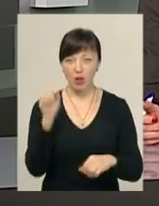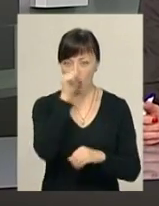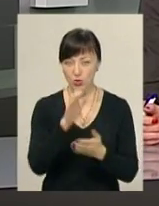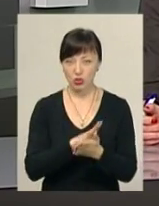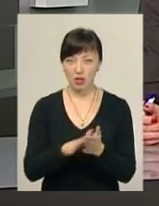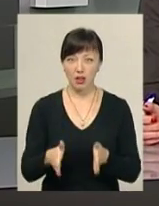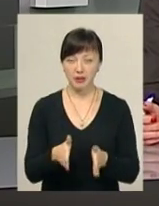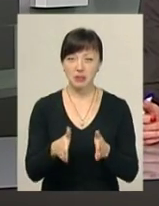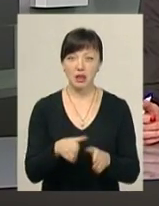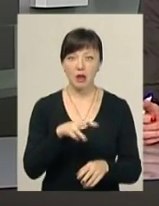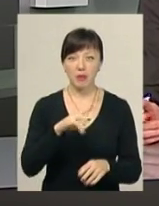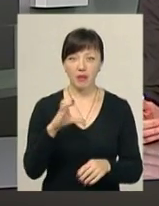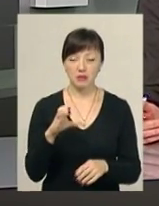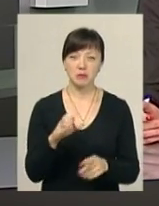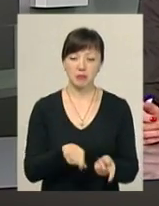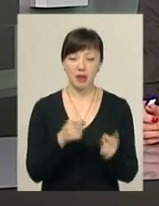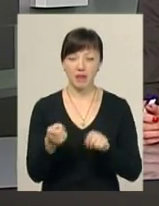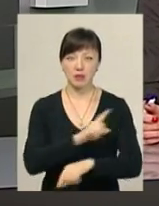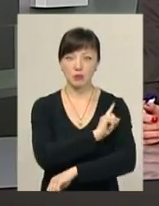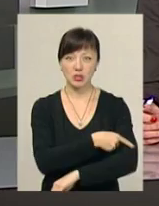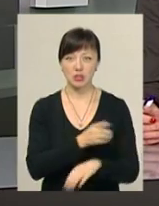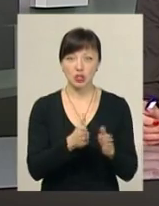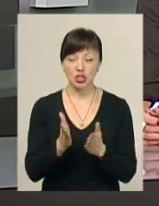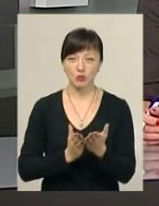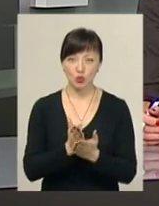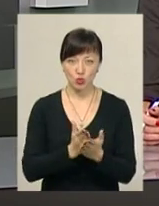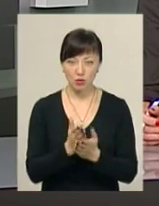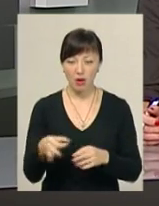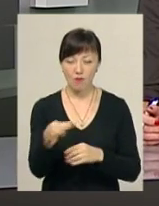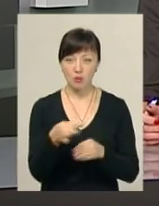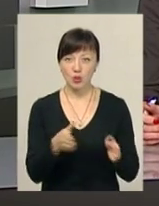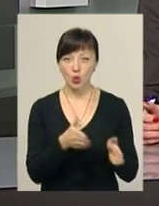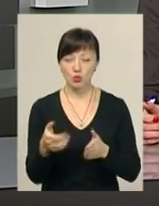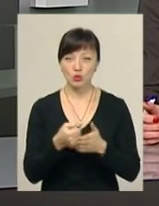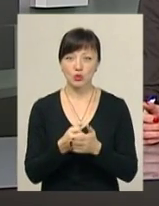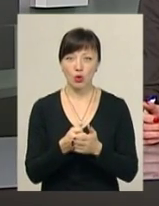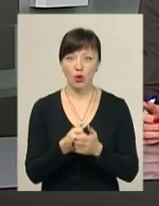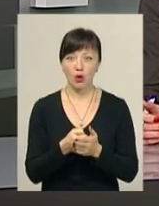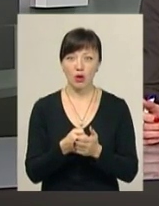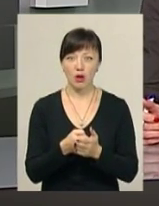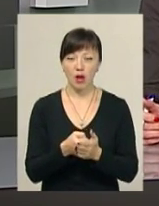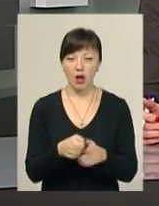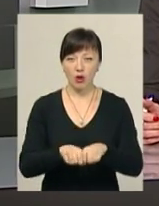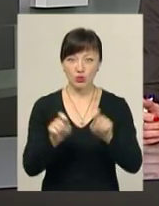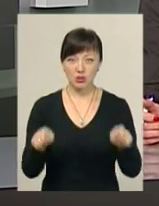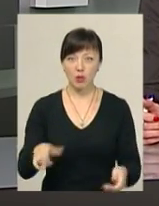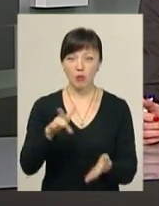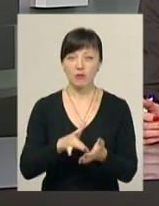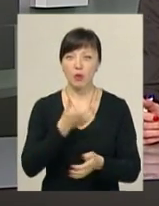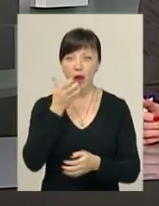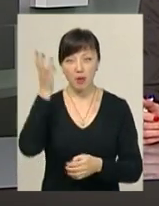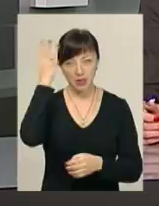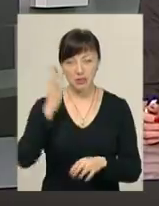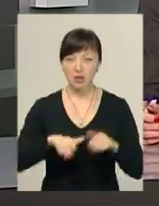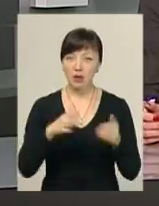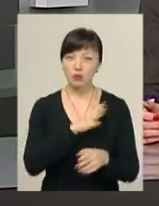ожеледицю. Рятувальники вже переведені в посилений режим служби, в області готуються до розгортання пунктів обігріву, а подолянам радять